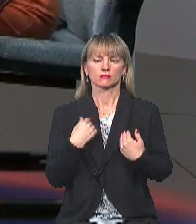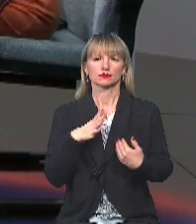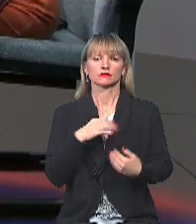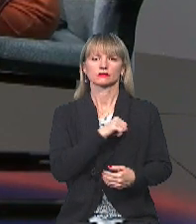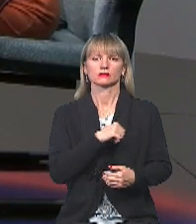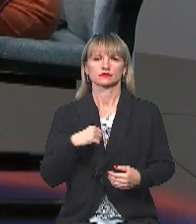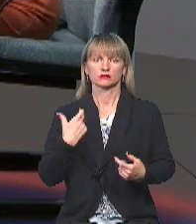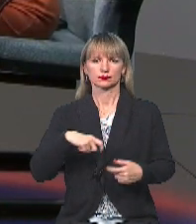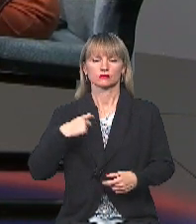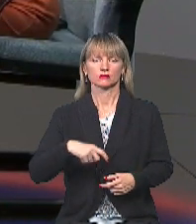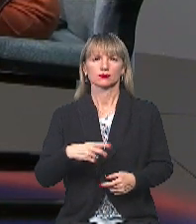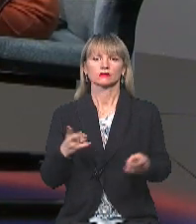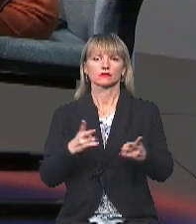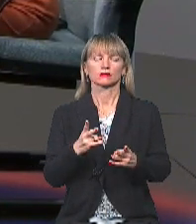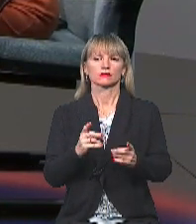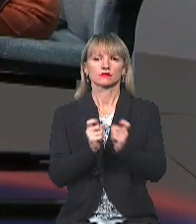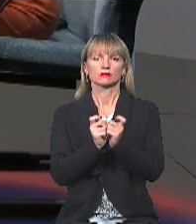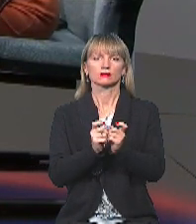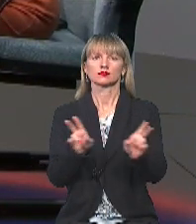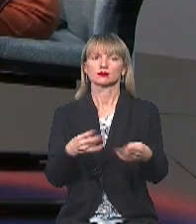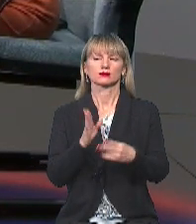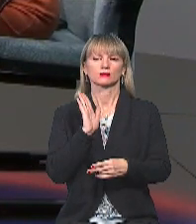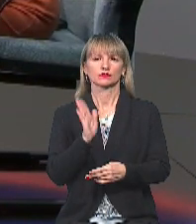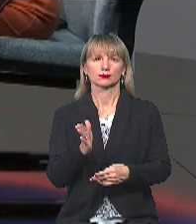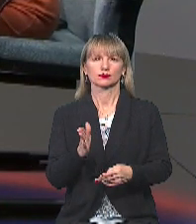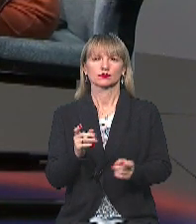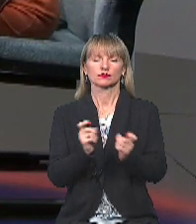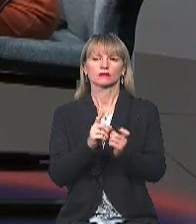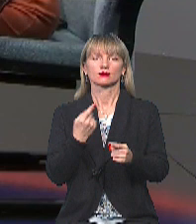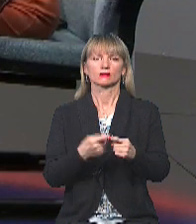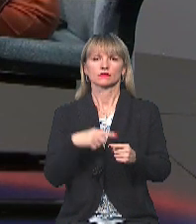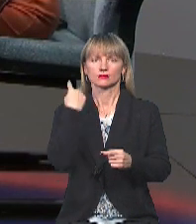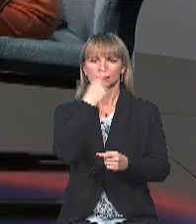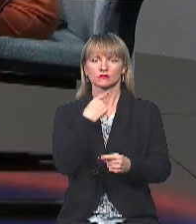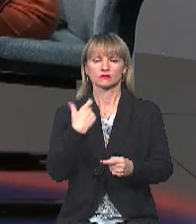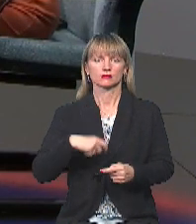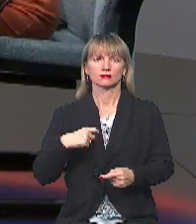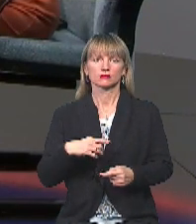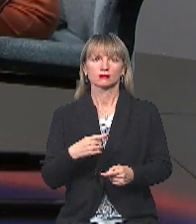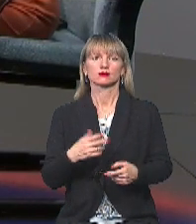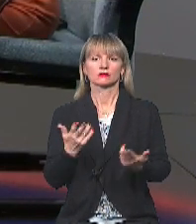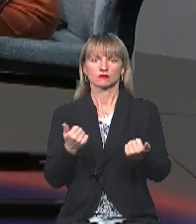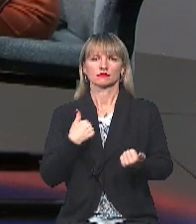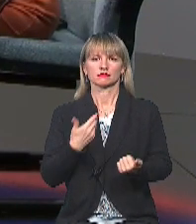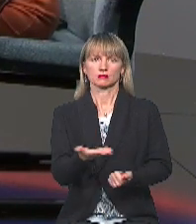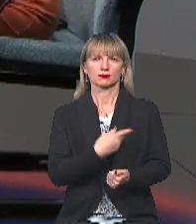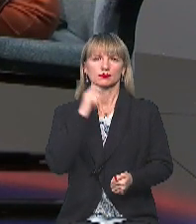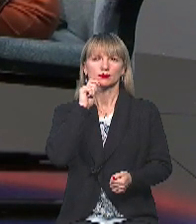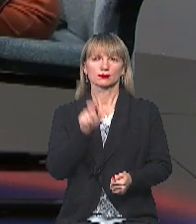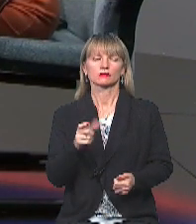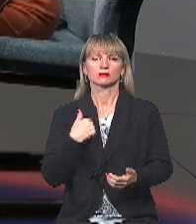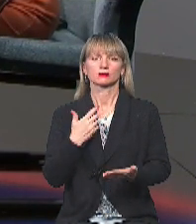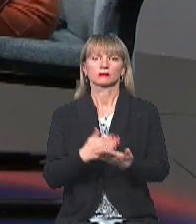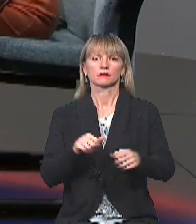це ким. Да. Так, так, угу. Не треба буде виборювати цю ідентичність і доказувати, що так, ми українці, ми маємо право